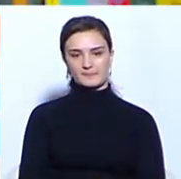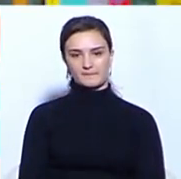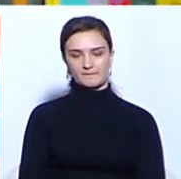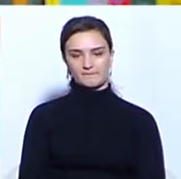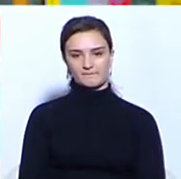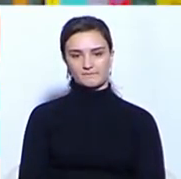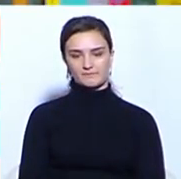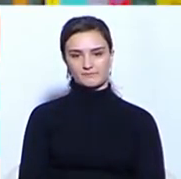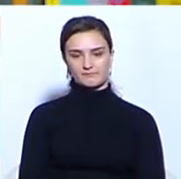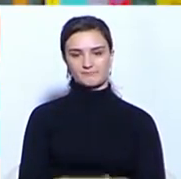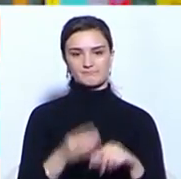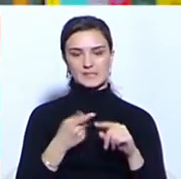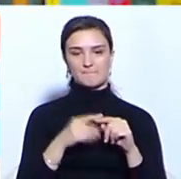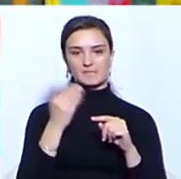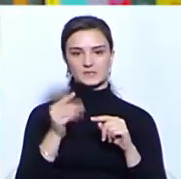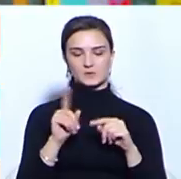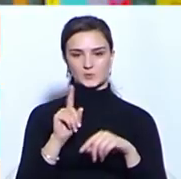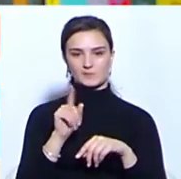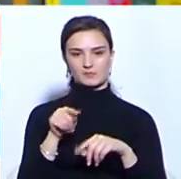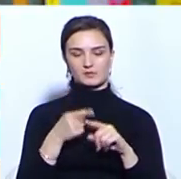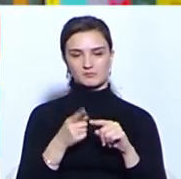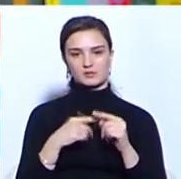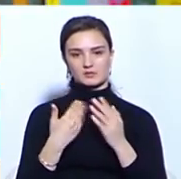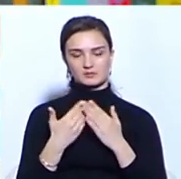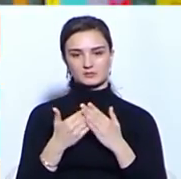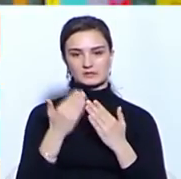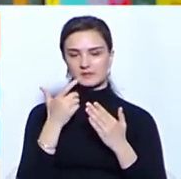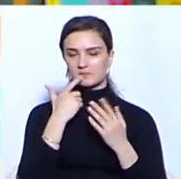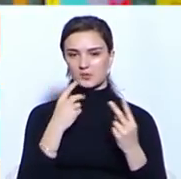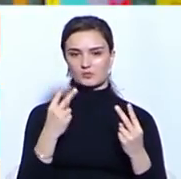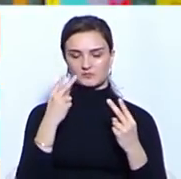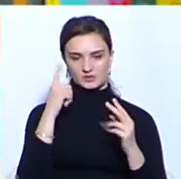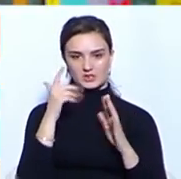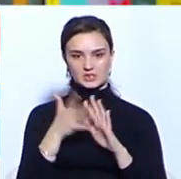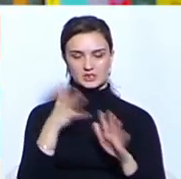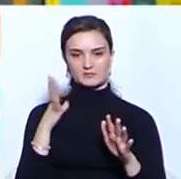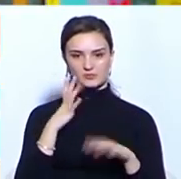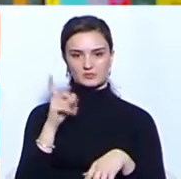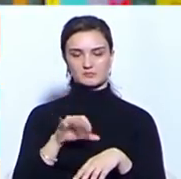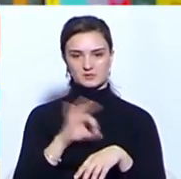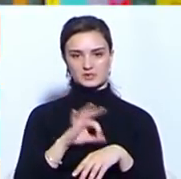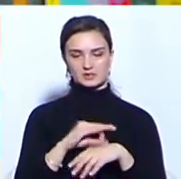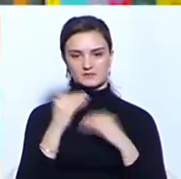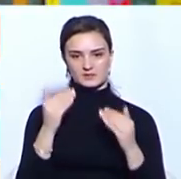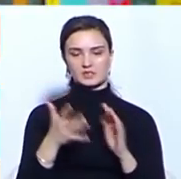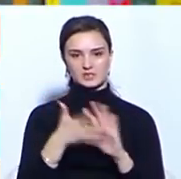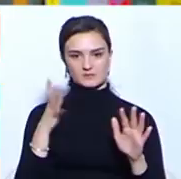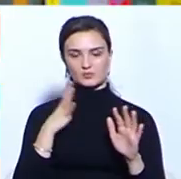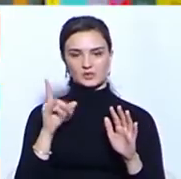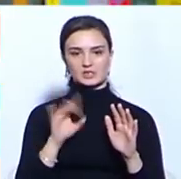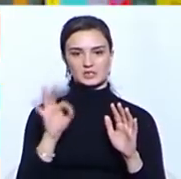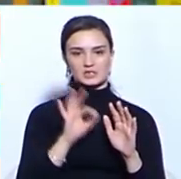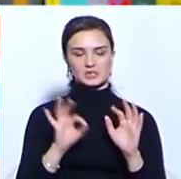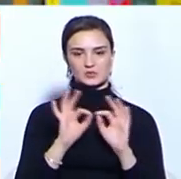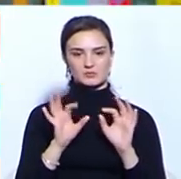ეცეთ ახლა იმისთვის, რომ თქვა თქვენი მაყურებლისთვის გასაგები იყოს და პაციენტისთვის გასაგები იყოს, რაზე არის